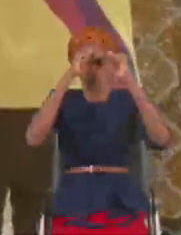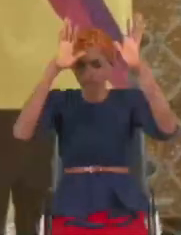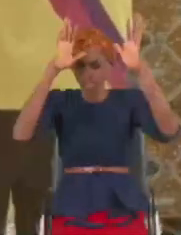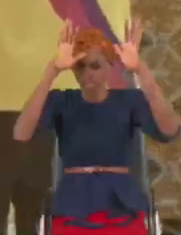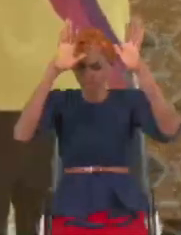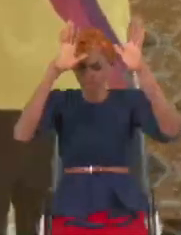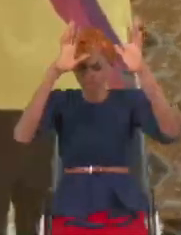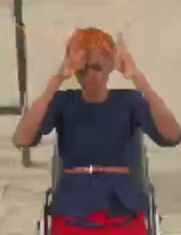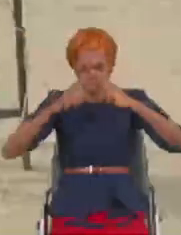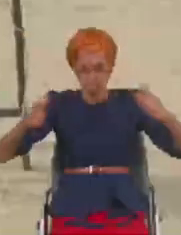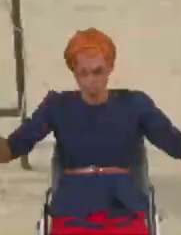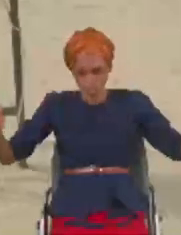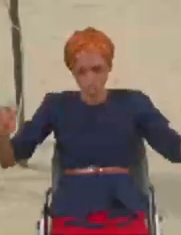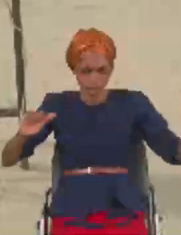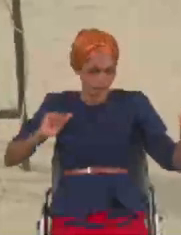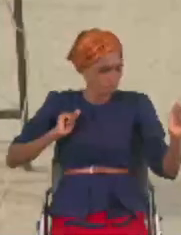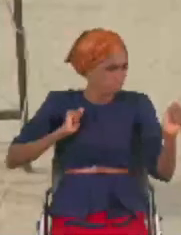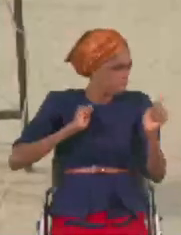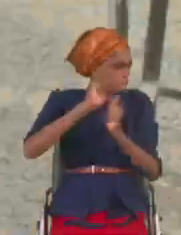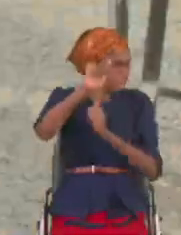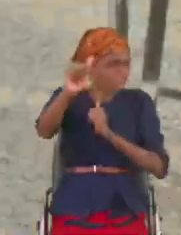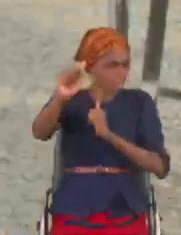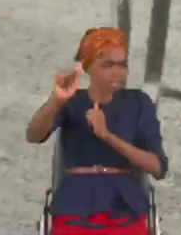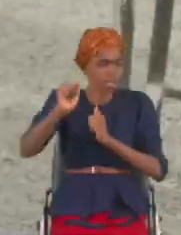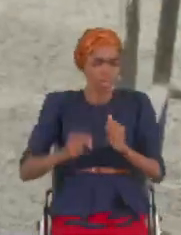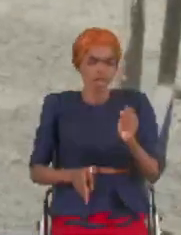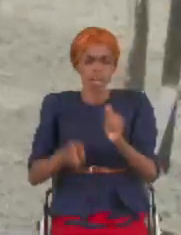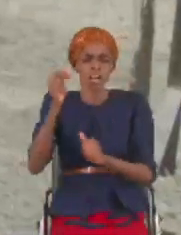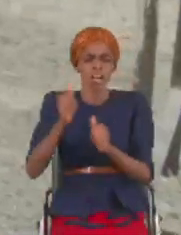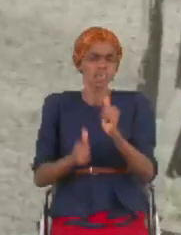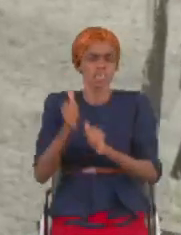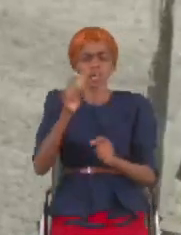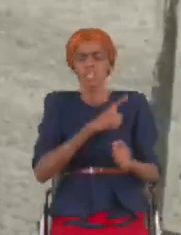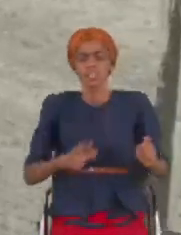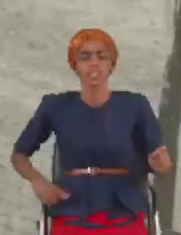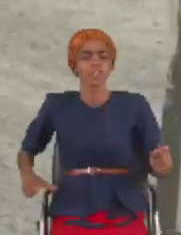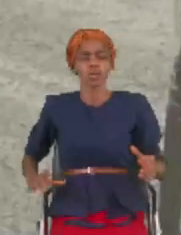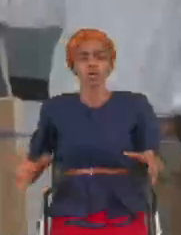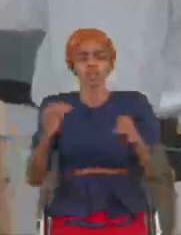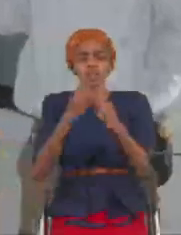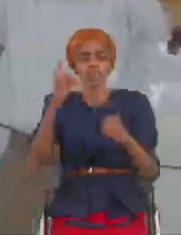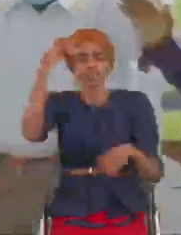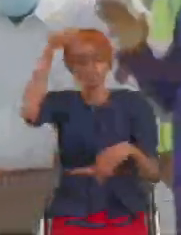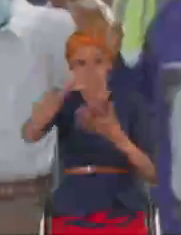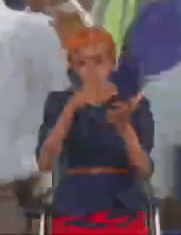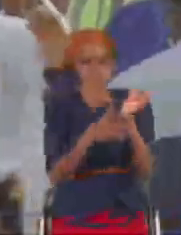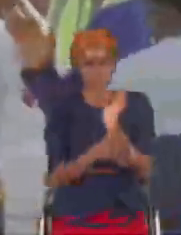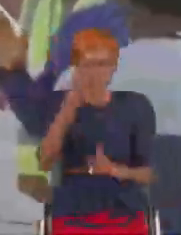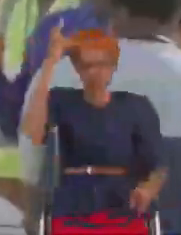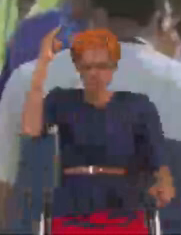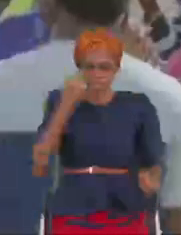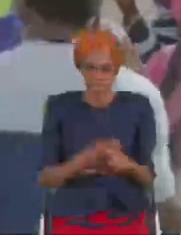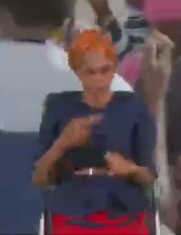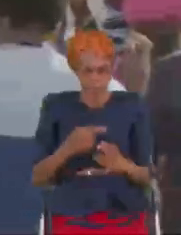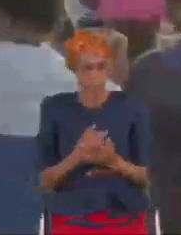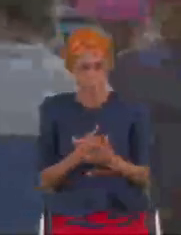plus loin du grand prix sous l'eau mais je le ferai pour toi au nord de